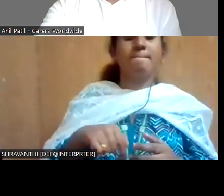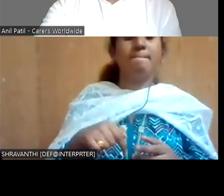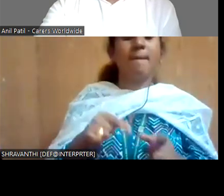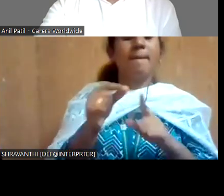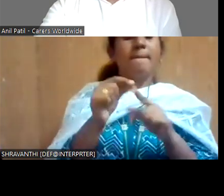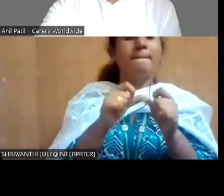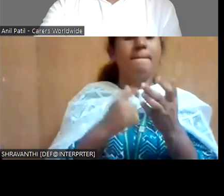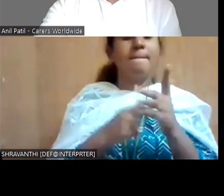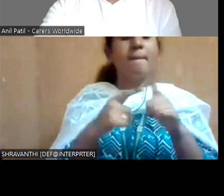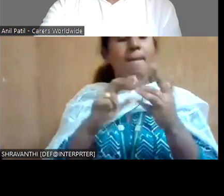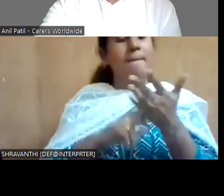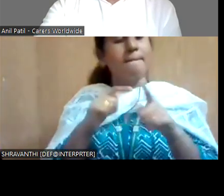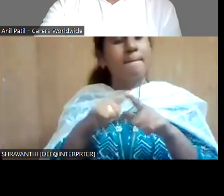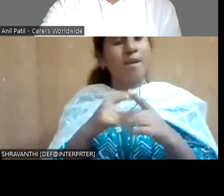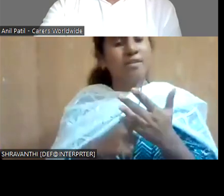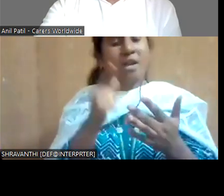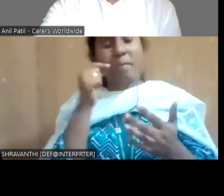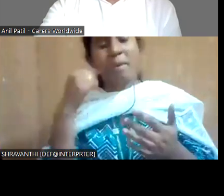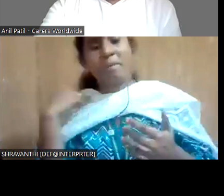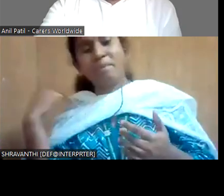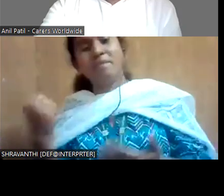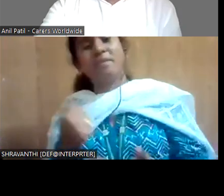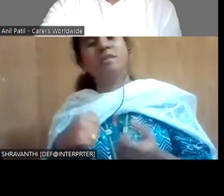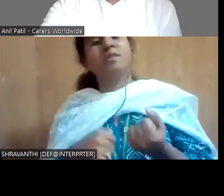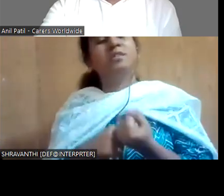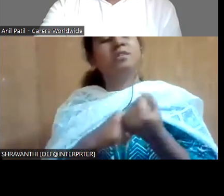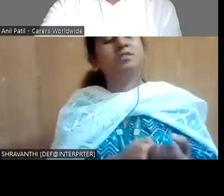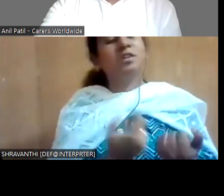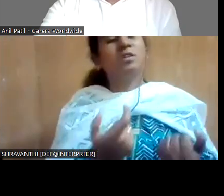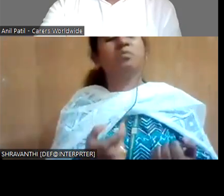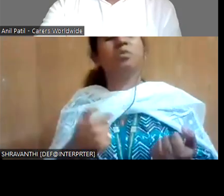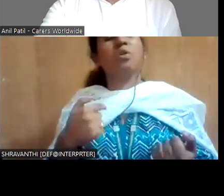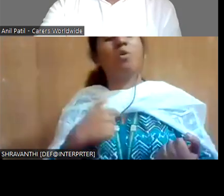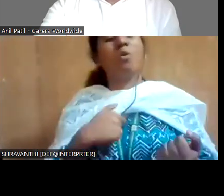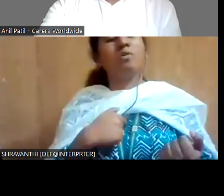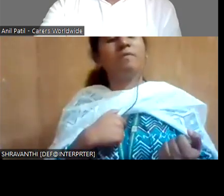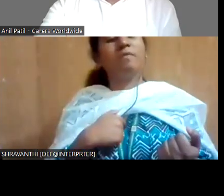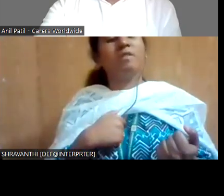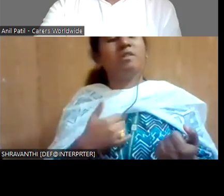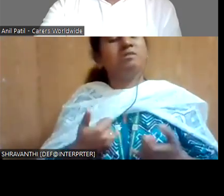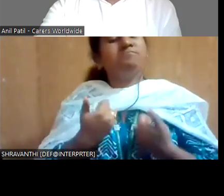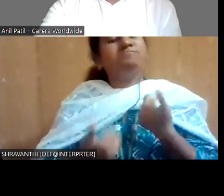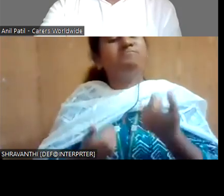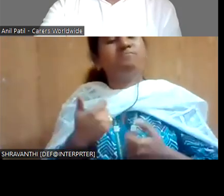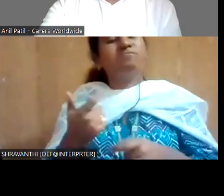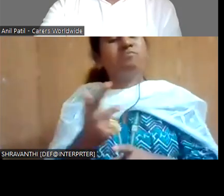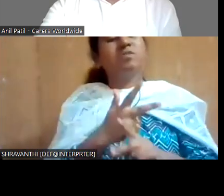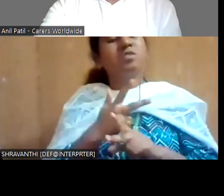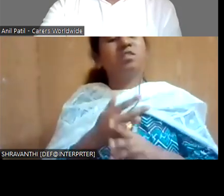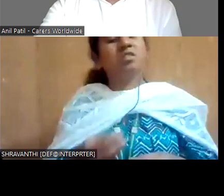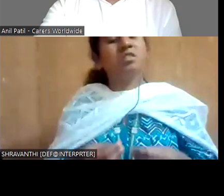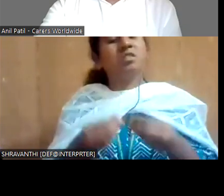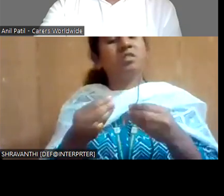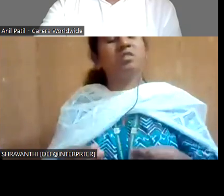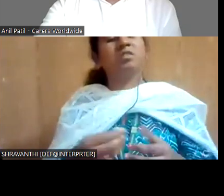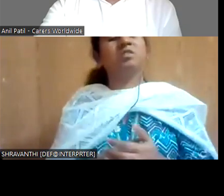सपोर्टिंग मी इन द केयर गिविंग ऑफ माय ब्रदर व्हिच इज अनहर्ड ऑफ। आई हैव ऑलवेज सीन माय फादर पार्टिसिपेट इन केयर गिविंग ऑफ माय ब्रदर, बट ये ज्यादा